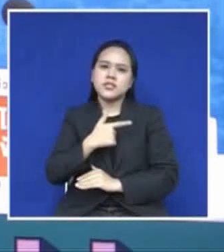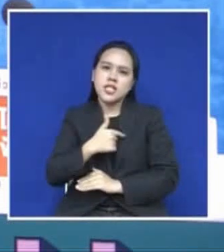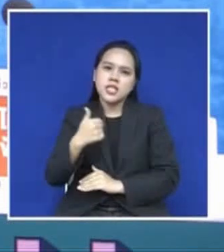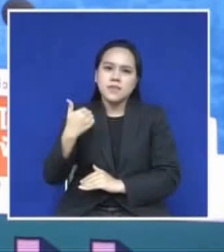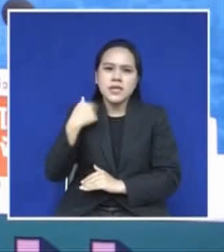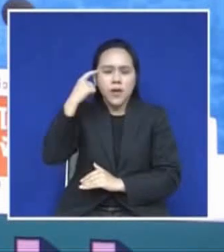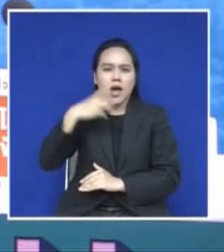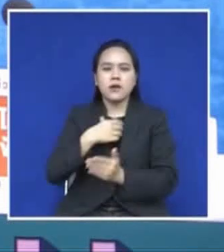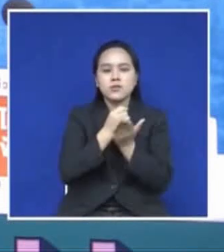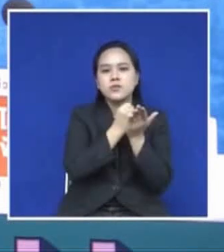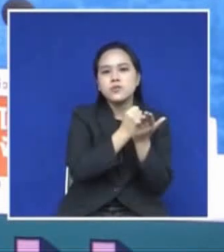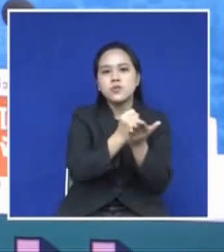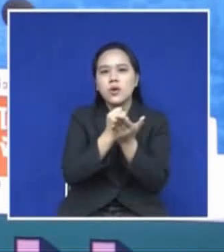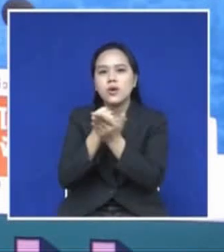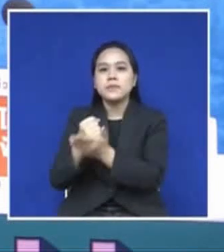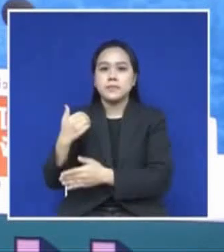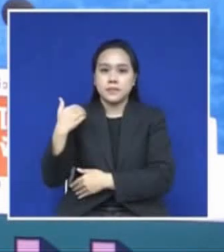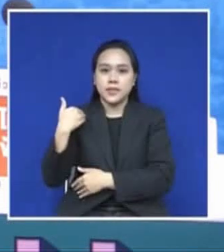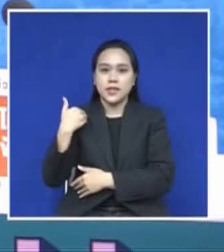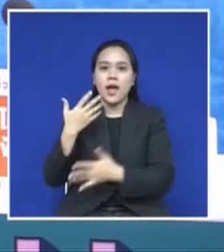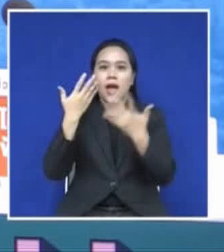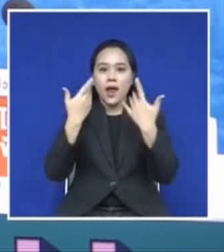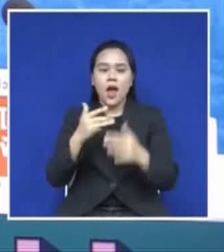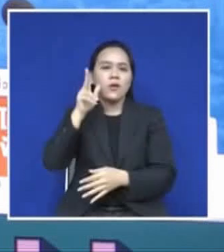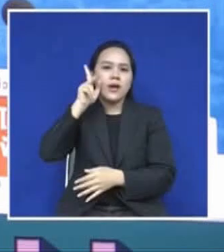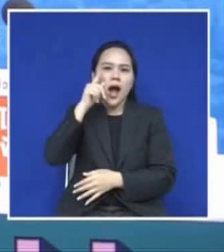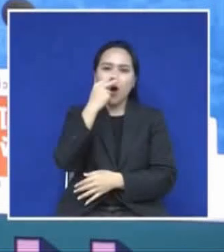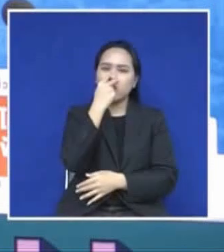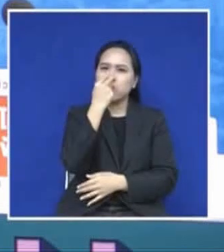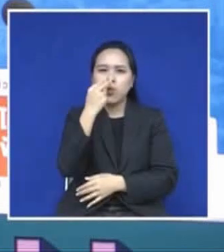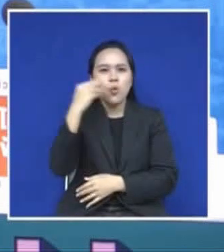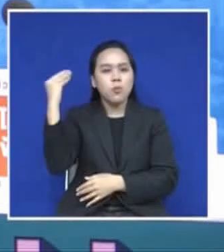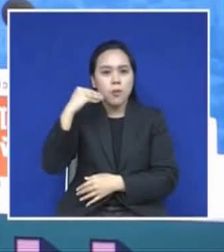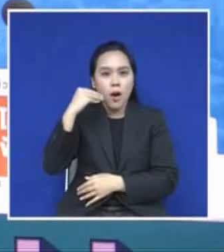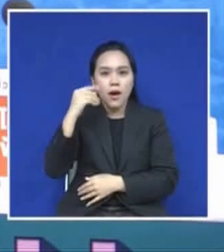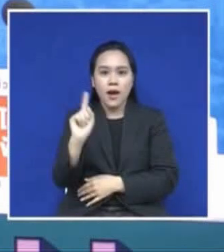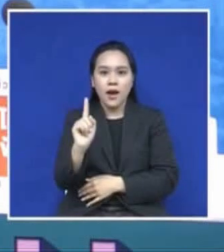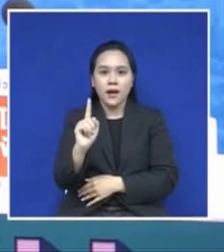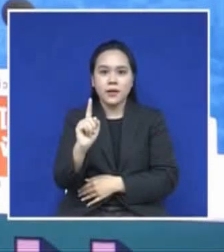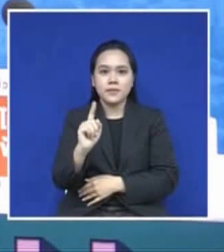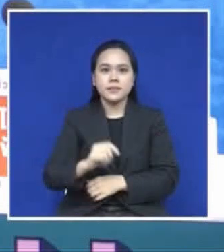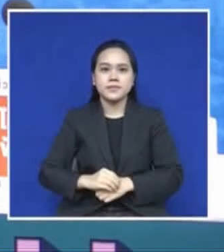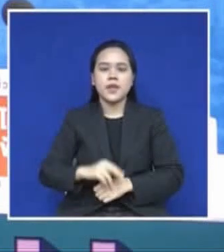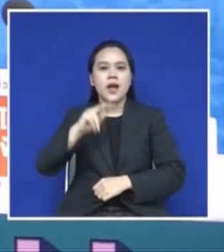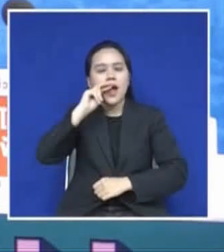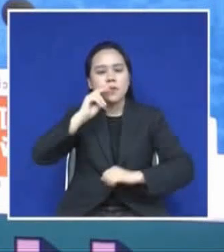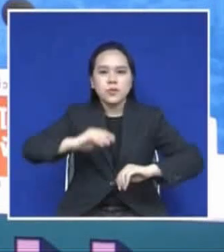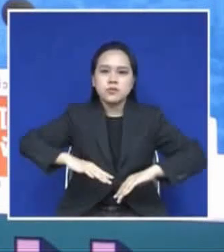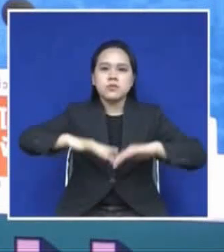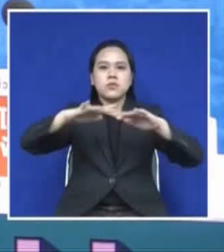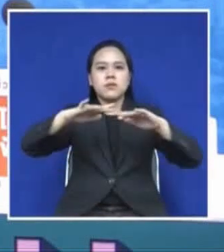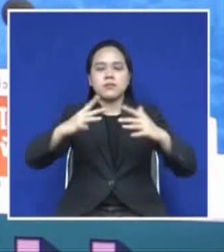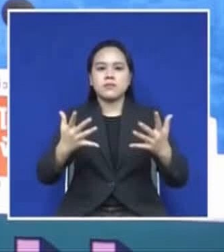ต่างด้าวสาธารณสุขเนี่ยลงไปสแกนจังหวัดพันกว่ารายมีรายละเอียดดังนี้ตลาดกลางกุ้งตรวจเมื่อ 17ธันวาคมจำนวน